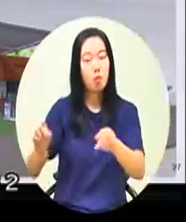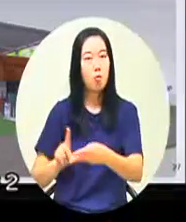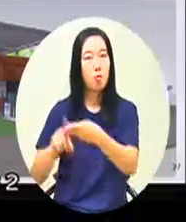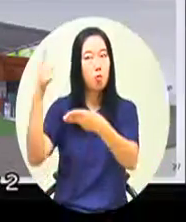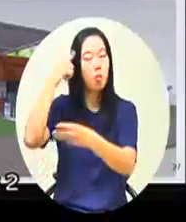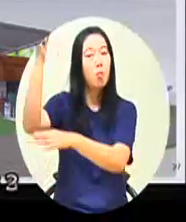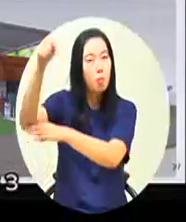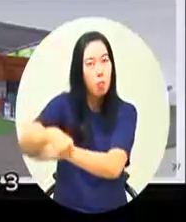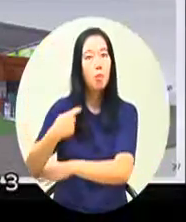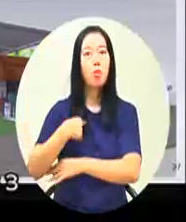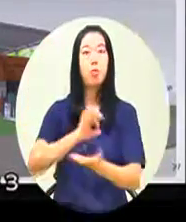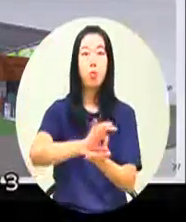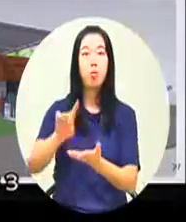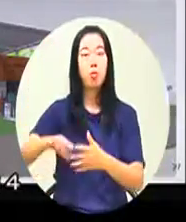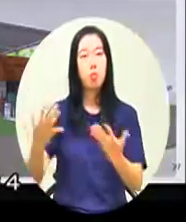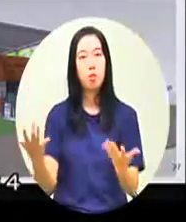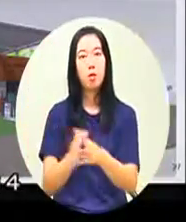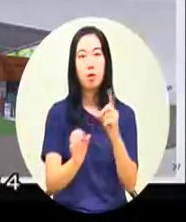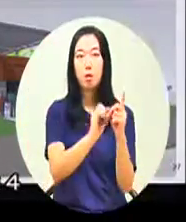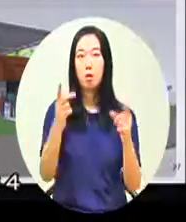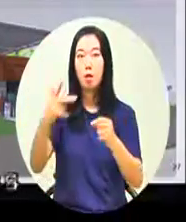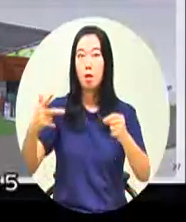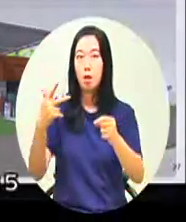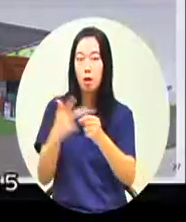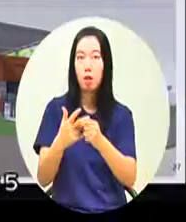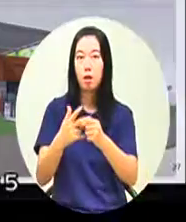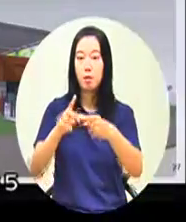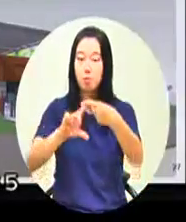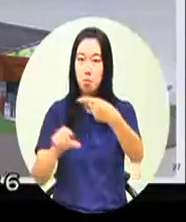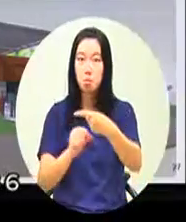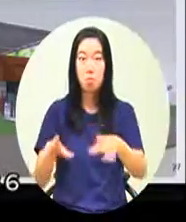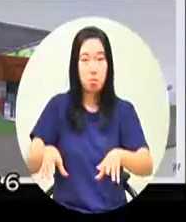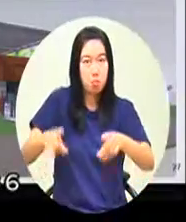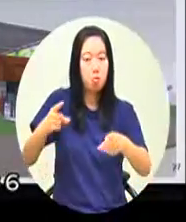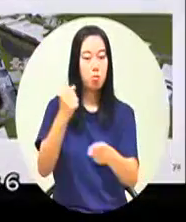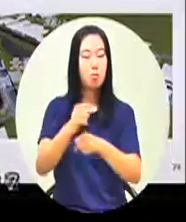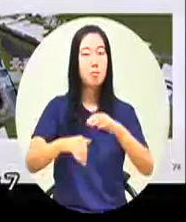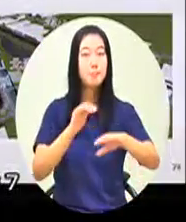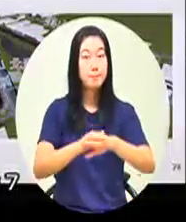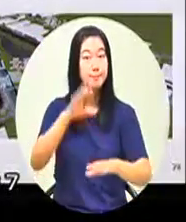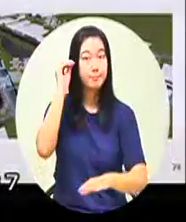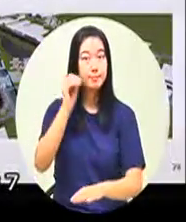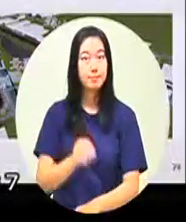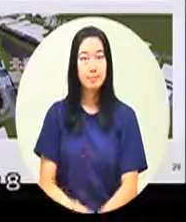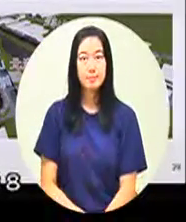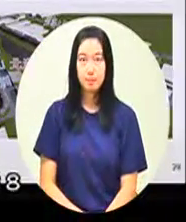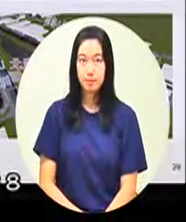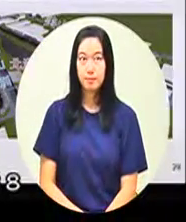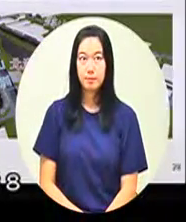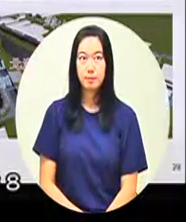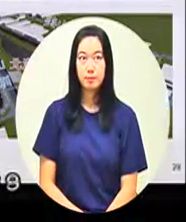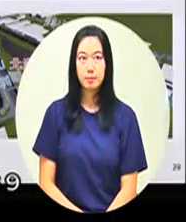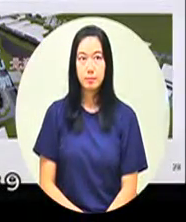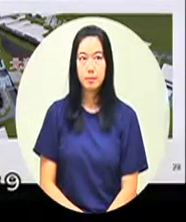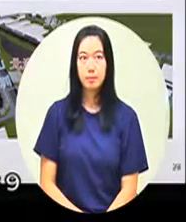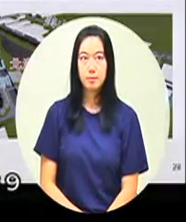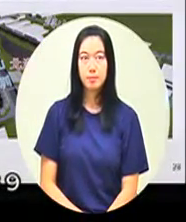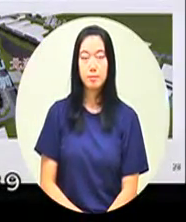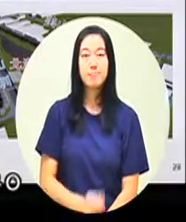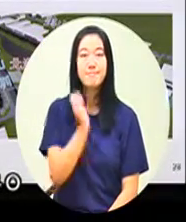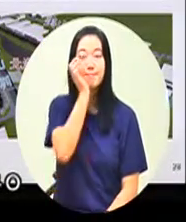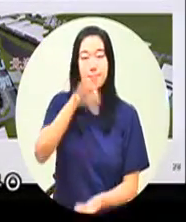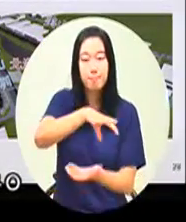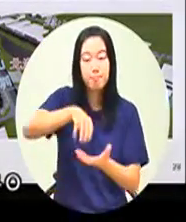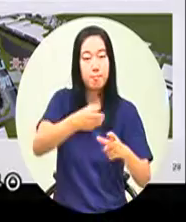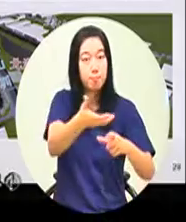们使用，预计是在107年初会完工。下一页。那石罗潭的一个排水